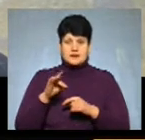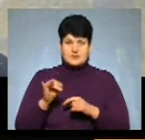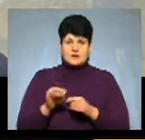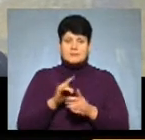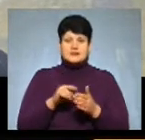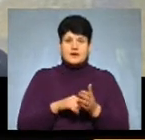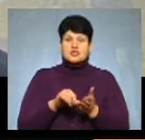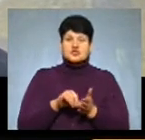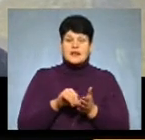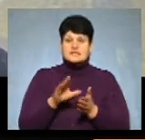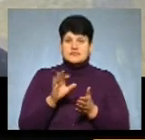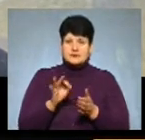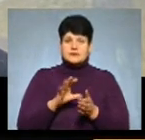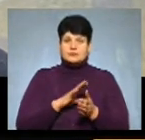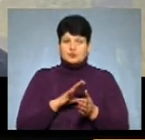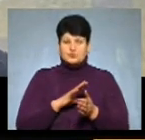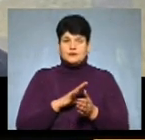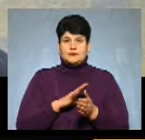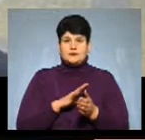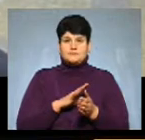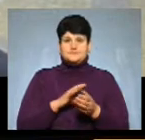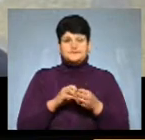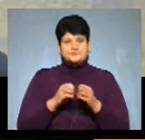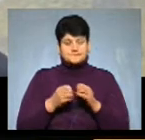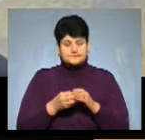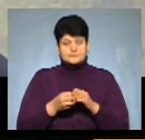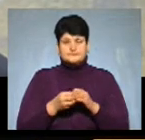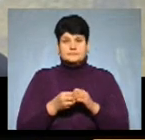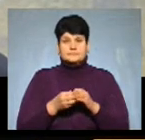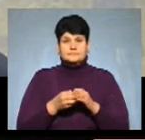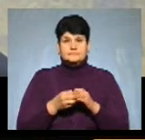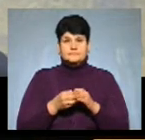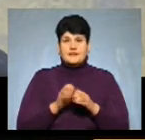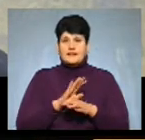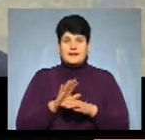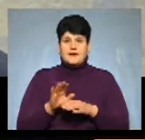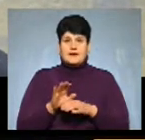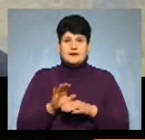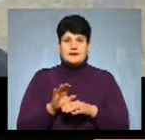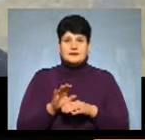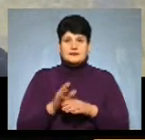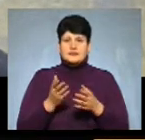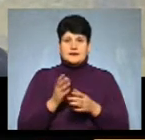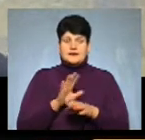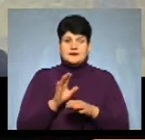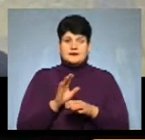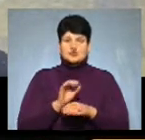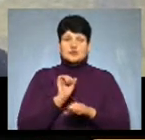якраз питання членства стало краєугольним каменем, який не